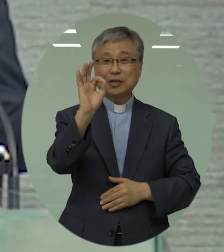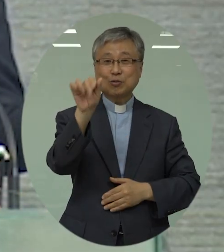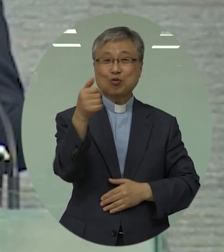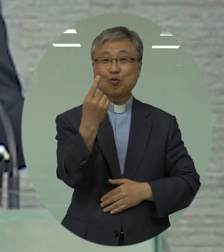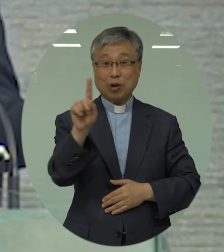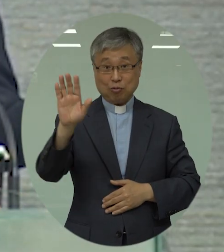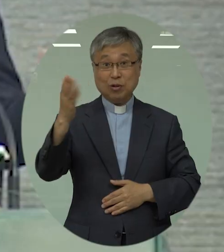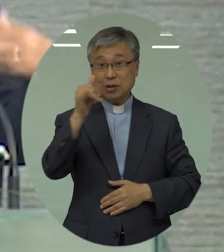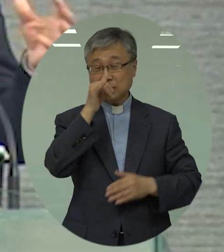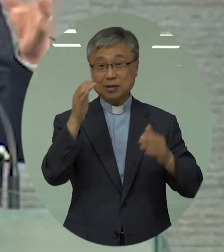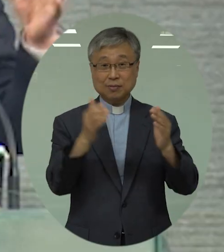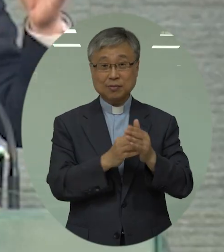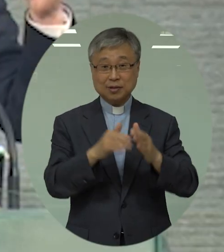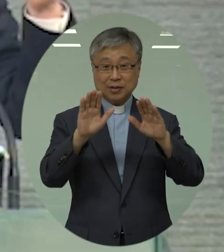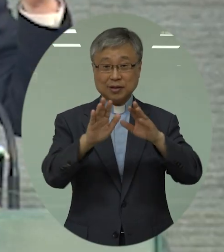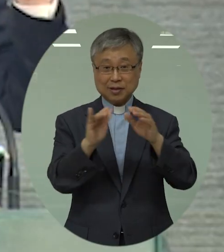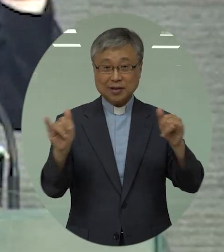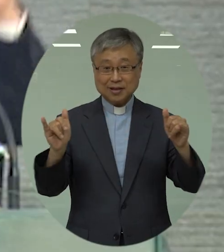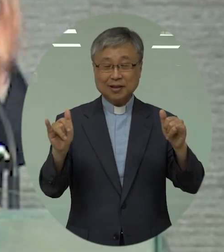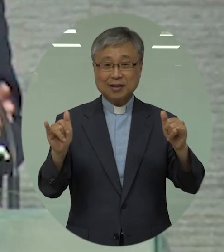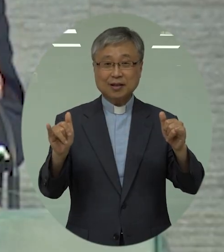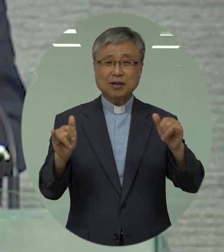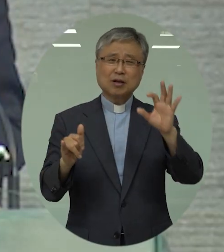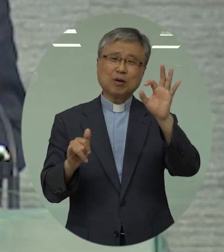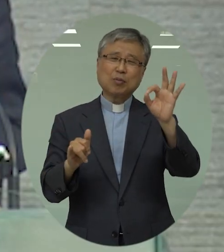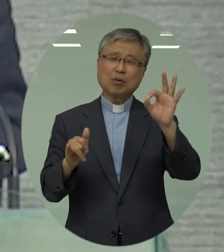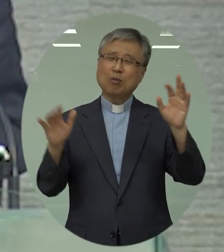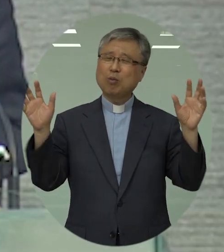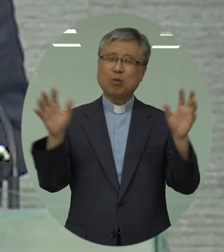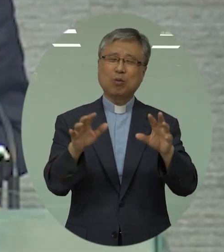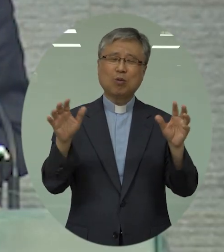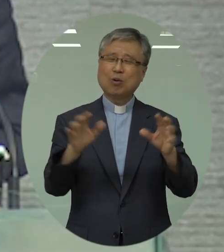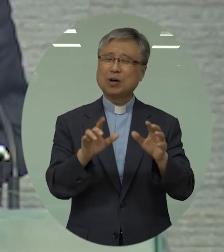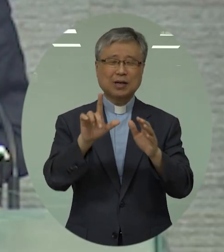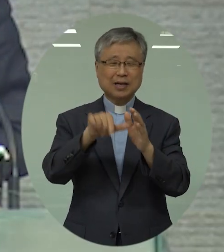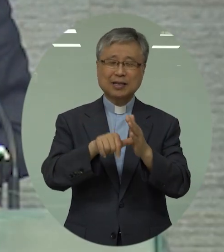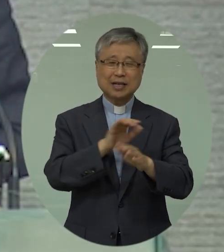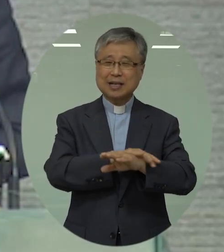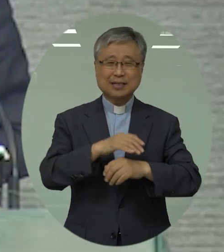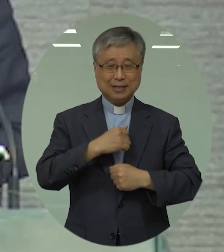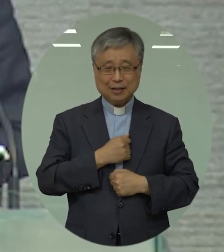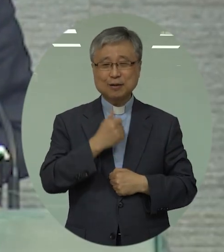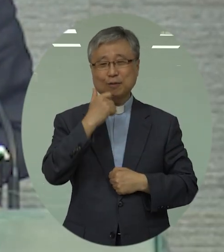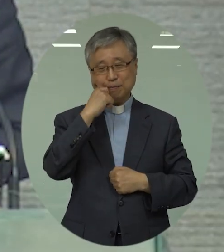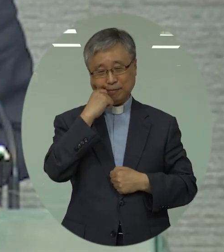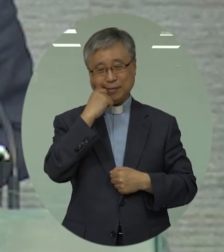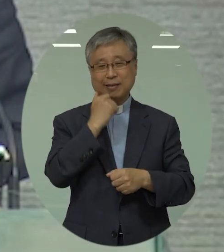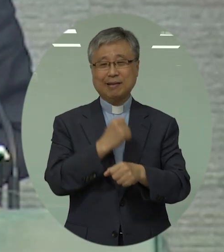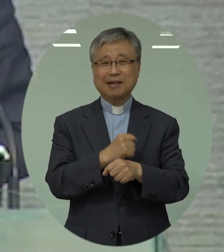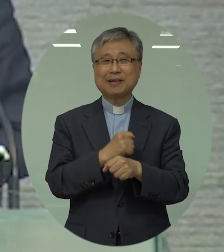되어 있던 거예요. 현대인들이 10번씩 모이는 시간을 잘 지키지 못하고